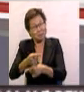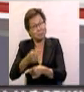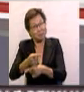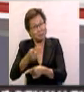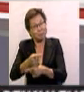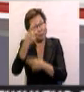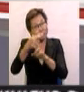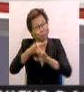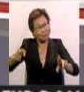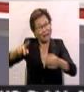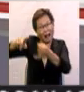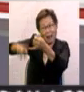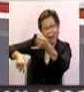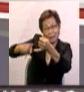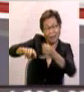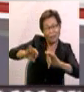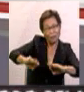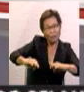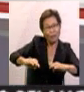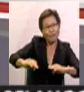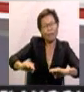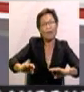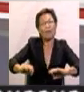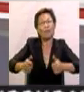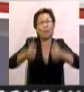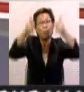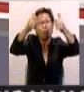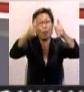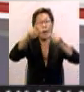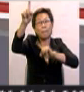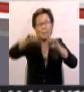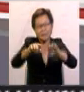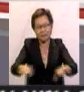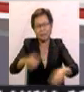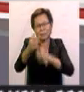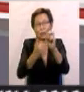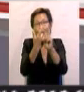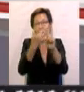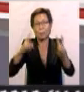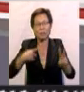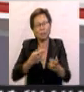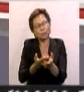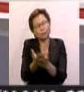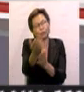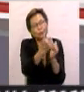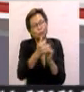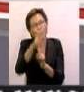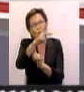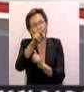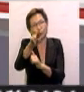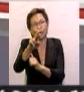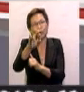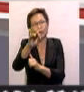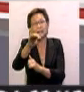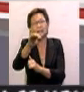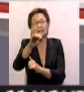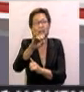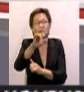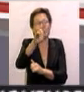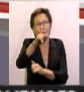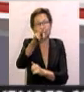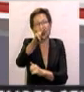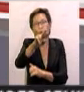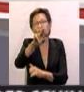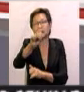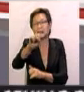Untuk persiapan akhir kemuncak Bintang Kecil 2018, kita terus saja bersama Nor Sila Talaha di